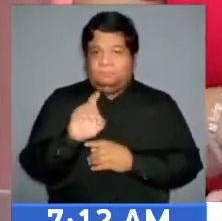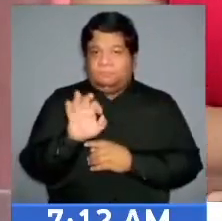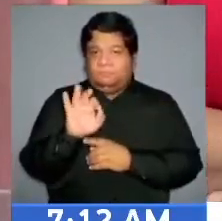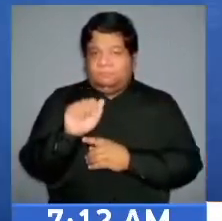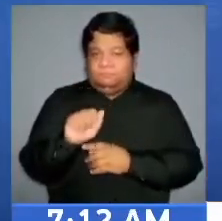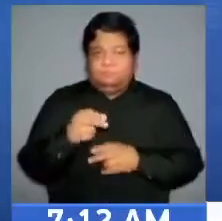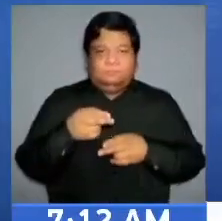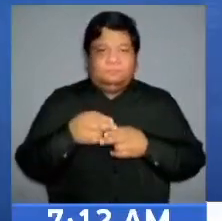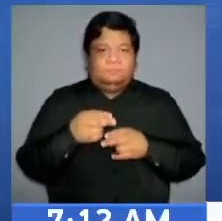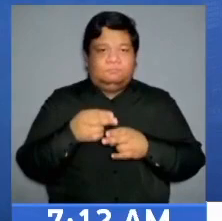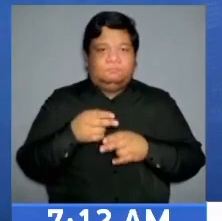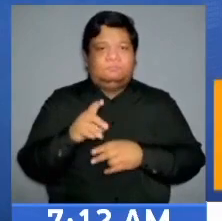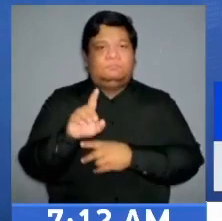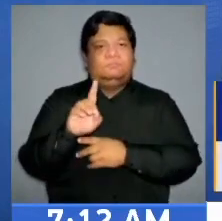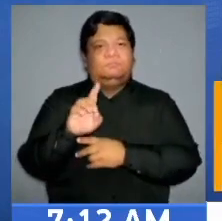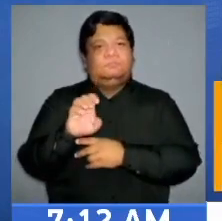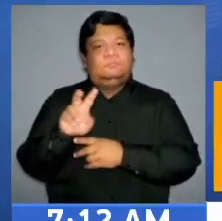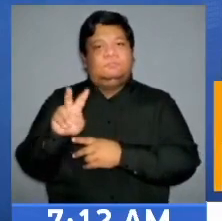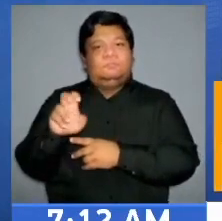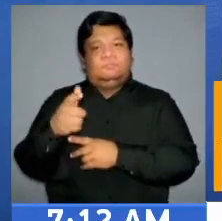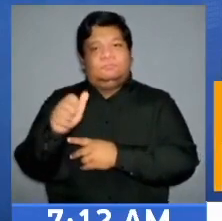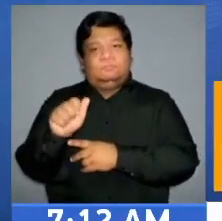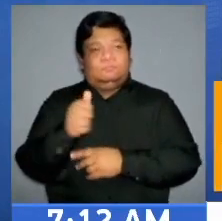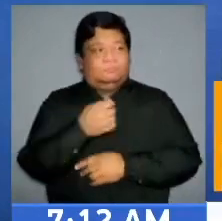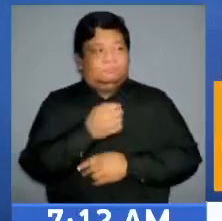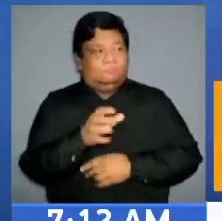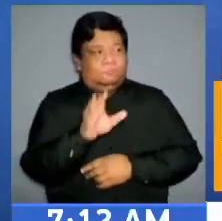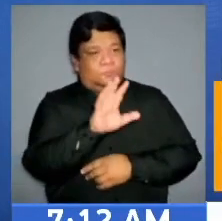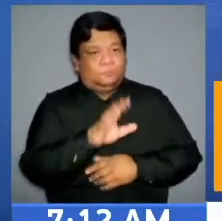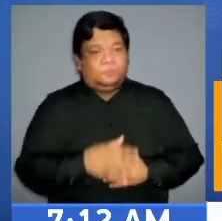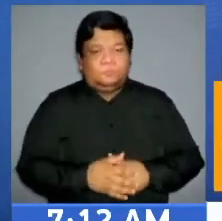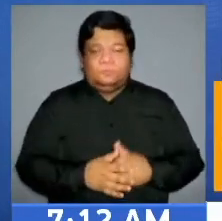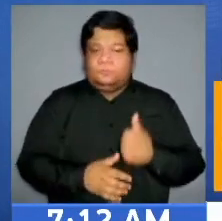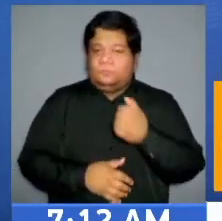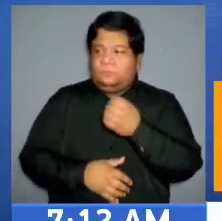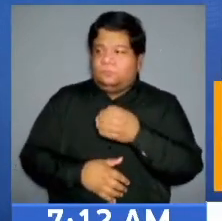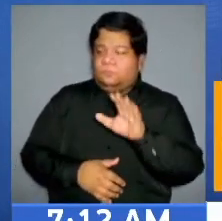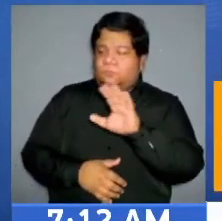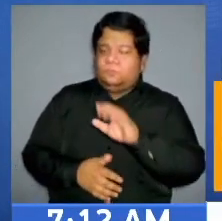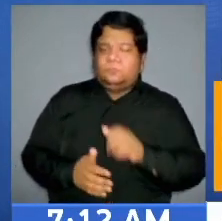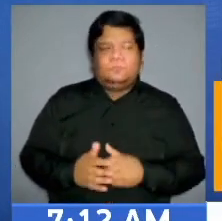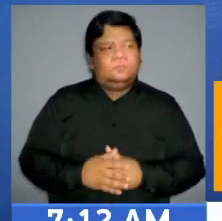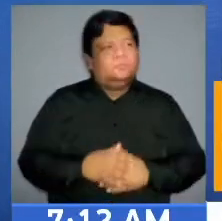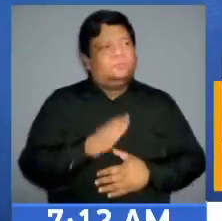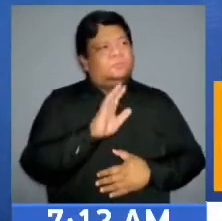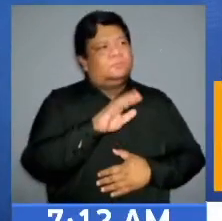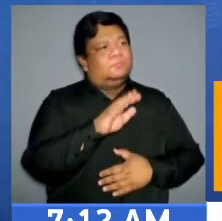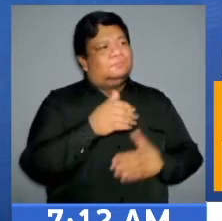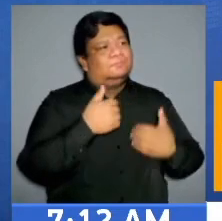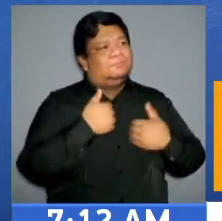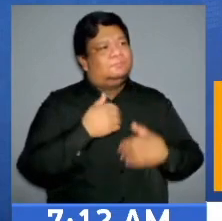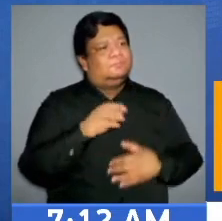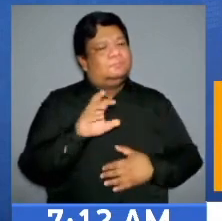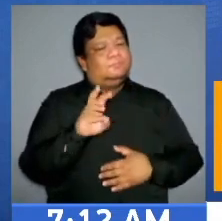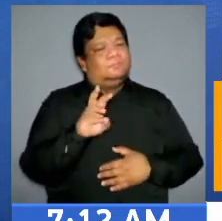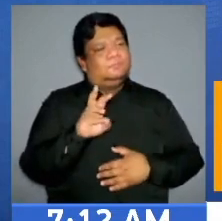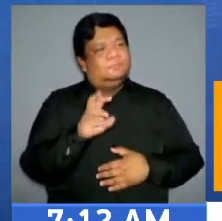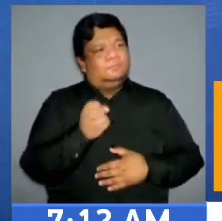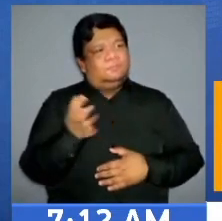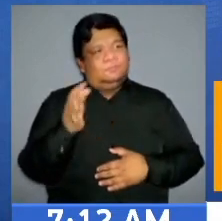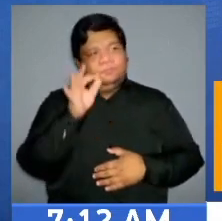Yusek. Magandang umaga. Apa. Yusek, kumusta ho yung anim na Pilipino na inilikas mula sa Myanmar? Nakausap niyo na ho ba